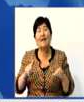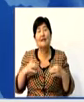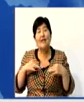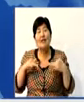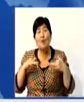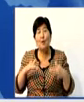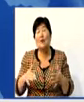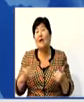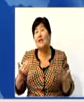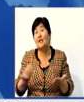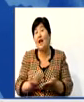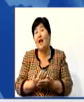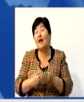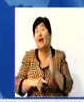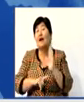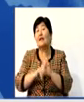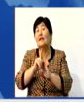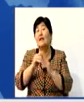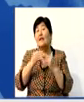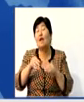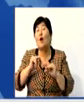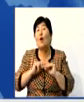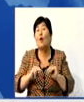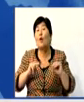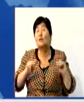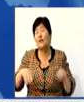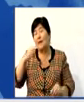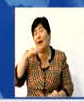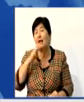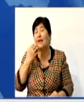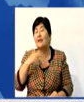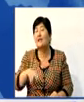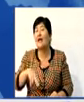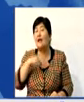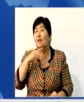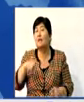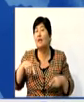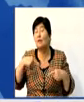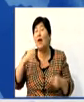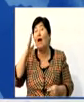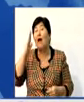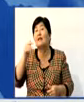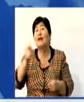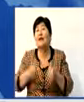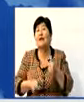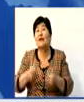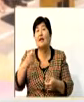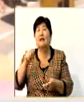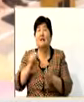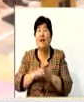салтанатмен өтті. Жаңа белеске қадам басқан шәкірттерге ұстаздары мен ата-аналары ыстық лебіздерін білдіріп алдағы сынаққа сәттілік